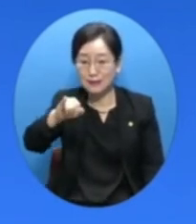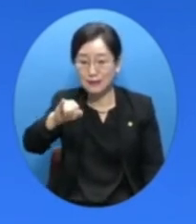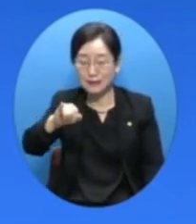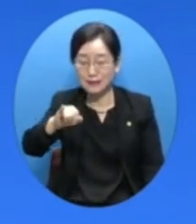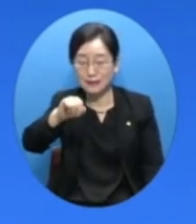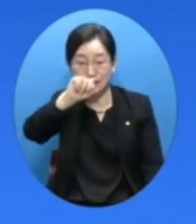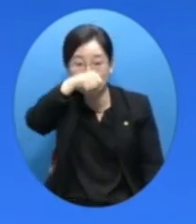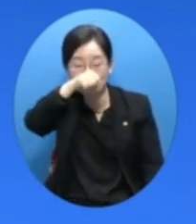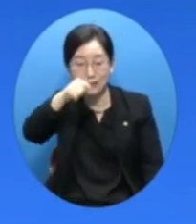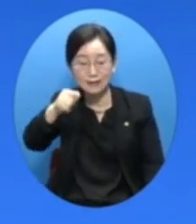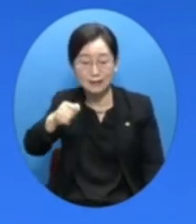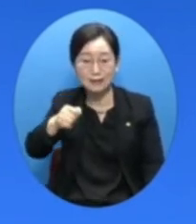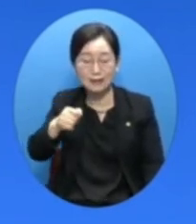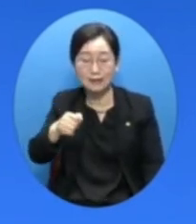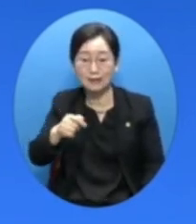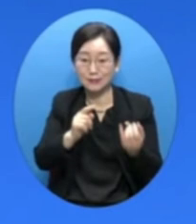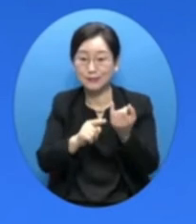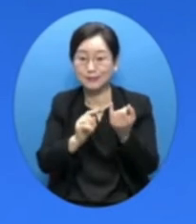나이지리아 분이 이제